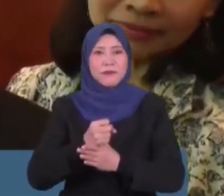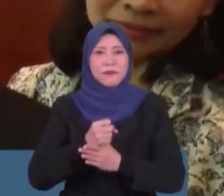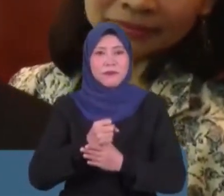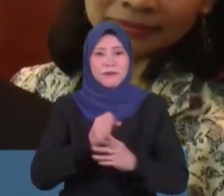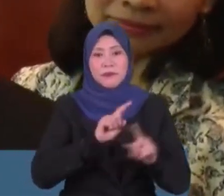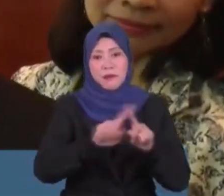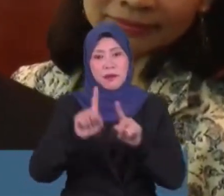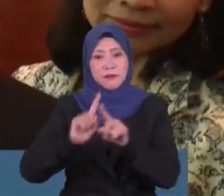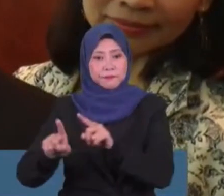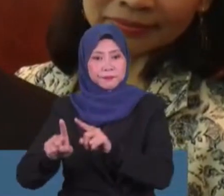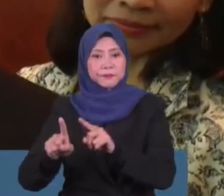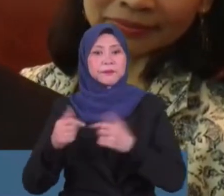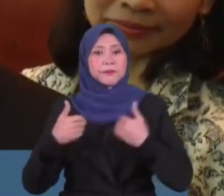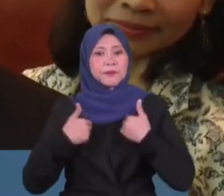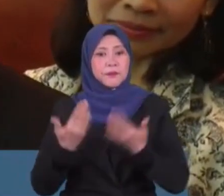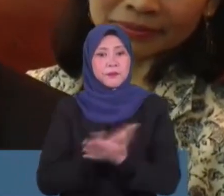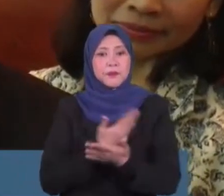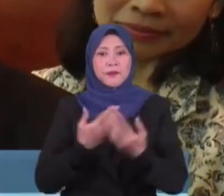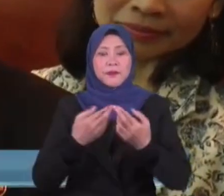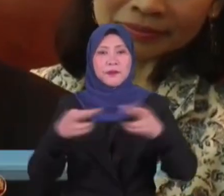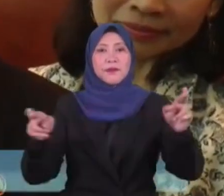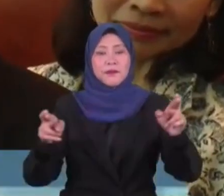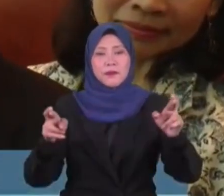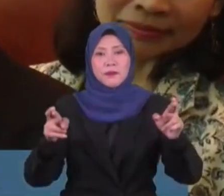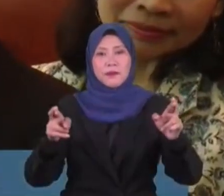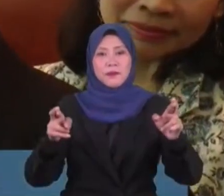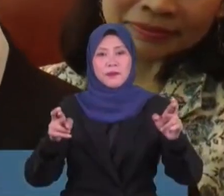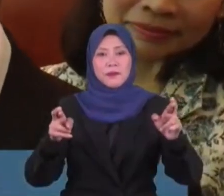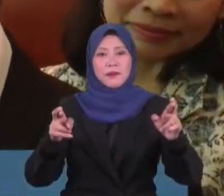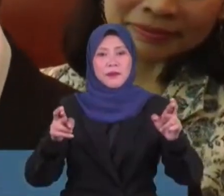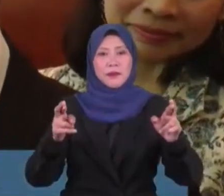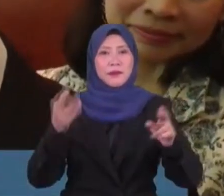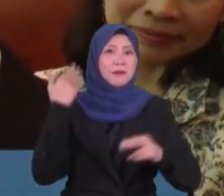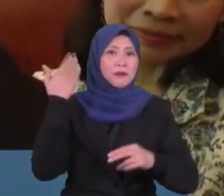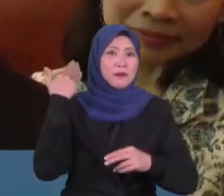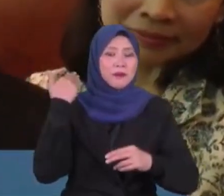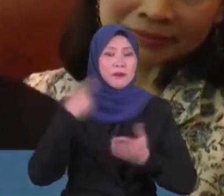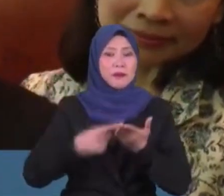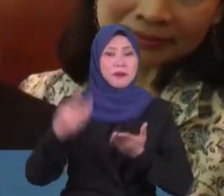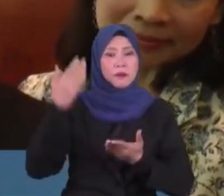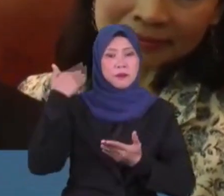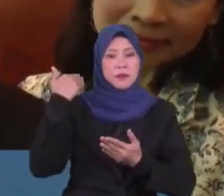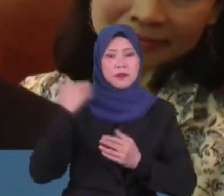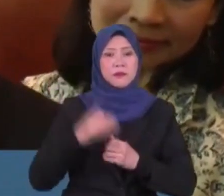sectors and The recently launched National industrial master plan also illustrates